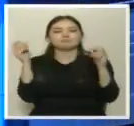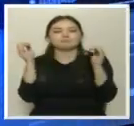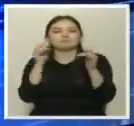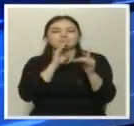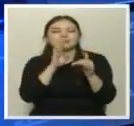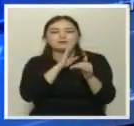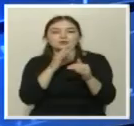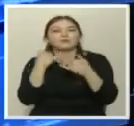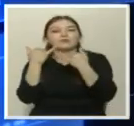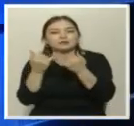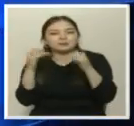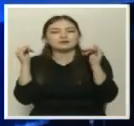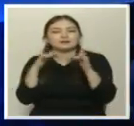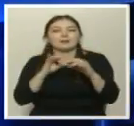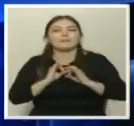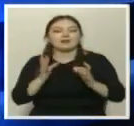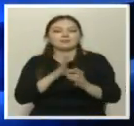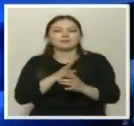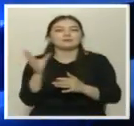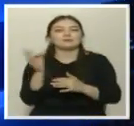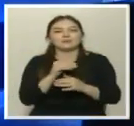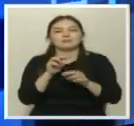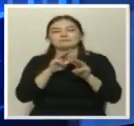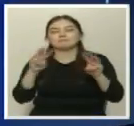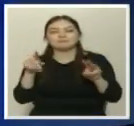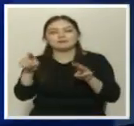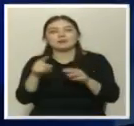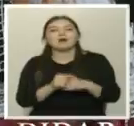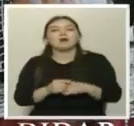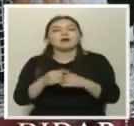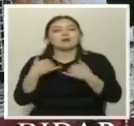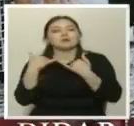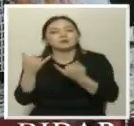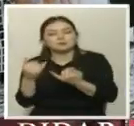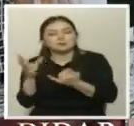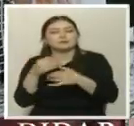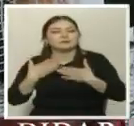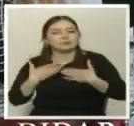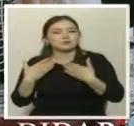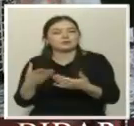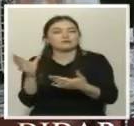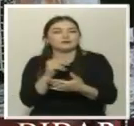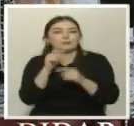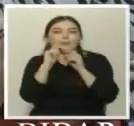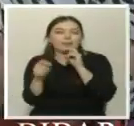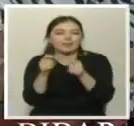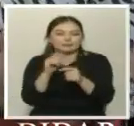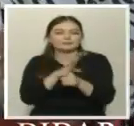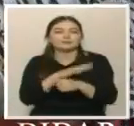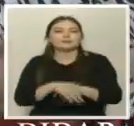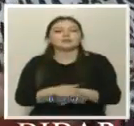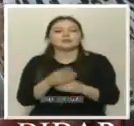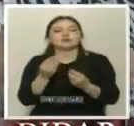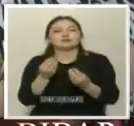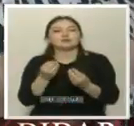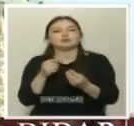Ұлықбек Тіналиев аруларды мерекесімен құттықтап алғыс білдірді. Айта кетейік, шараны ерекше балалардың ата-аналар одағы республикалық қоғамдық